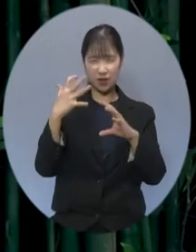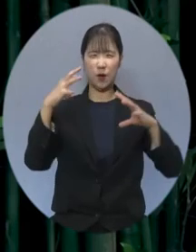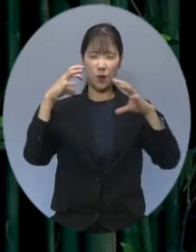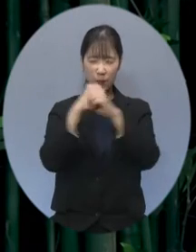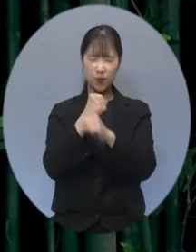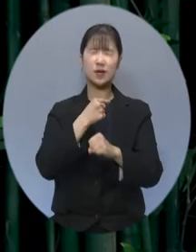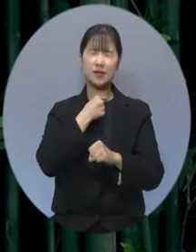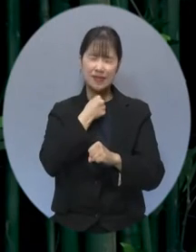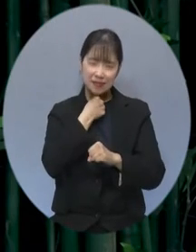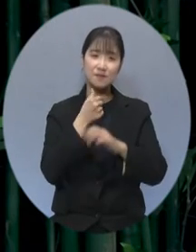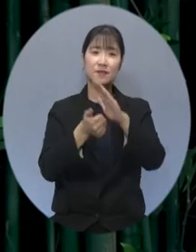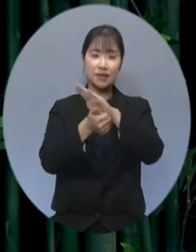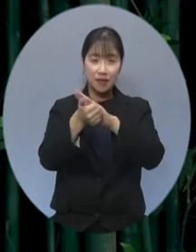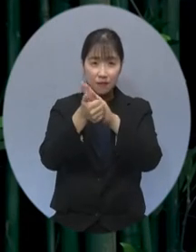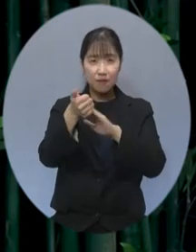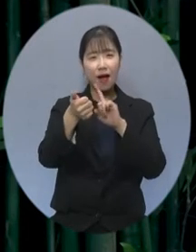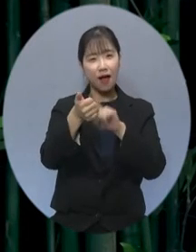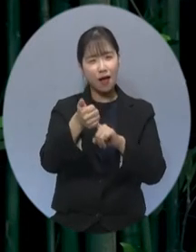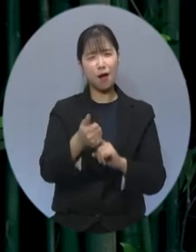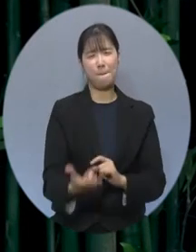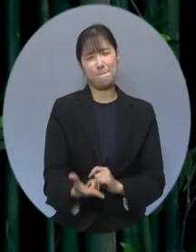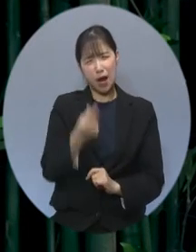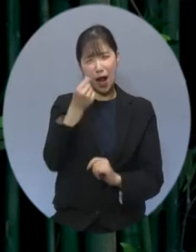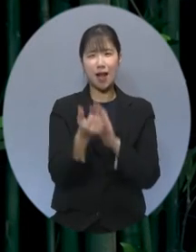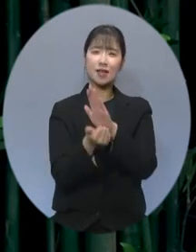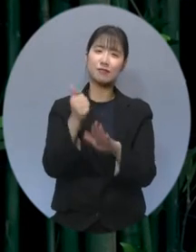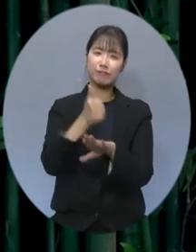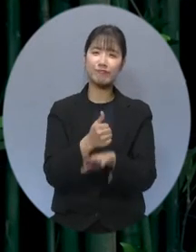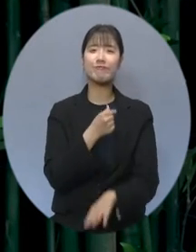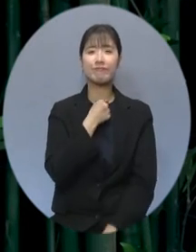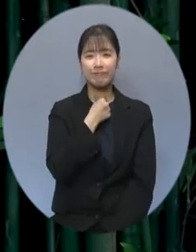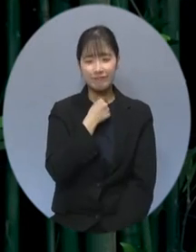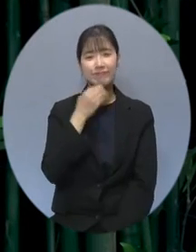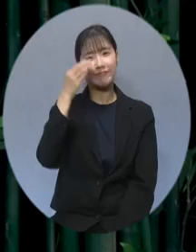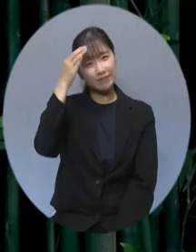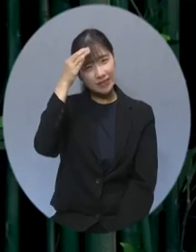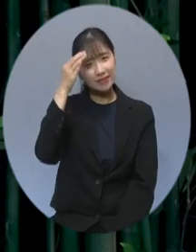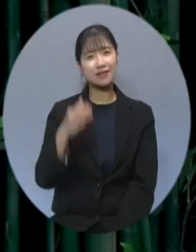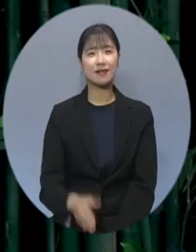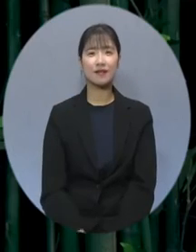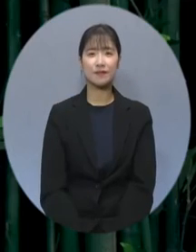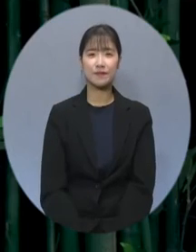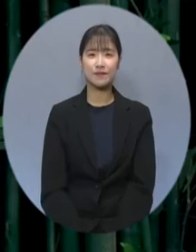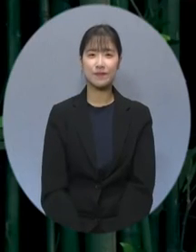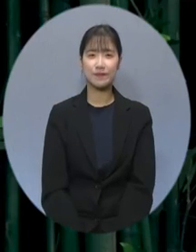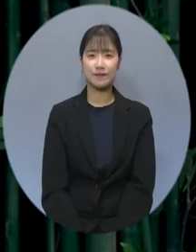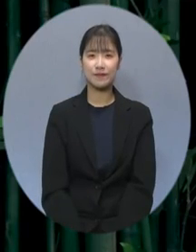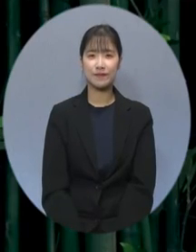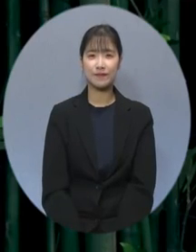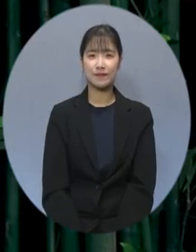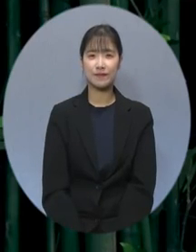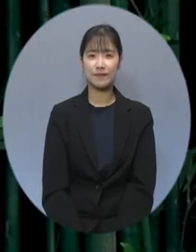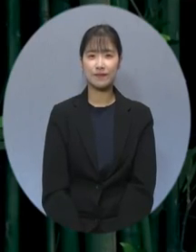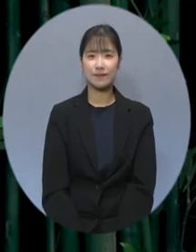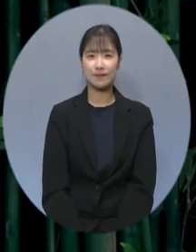우리의 희망을 부안 도깨비가 하루빨리 들어주길 기대해봅니다. 복지TV 전북방송 최정원입니다.